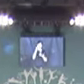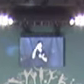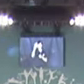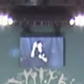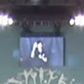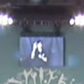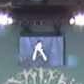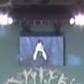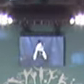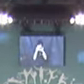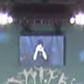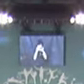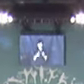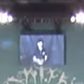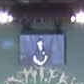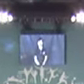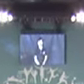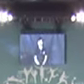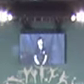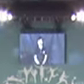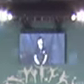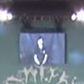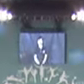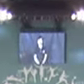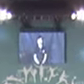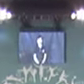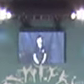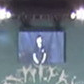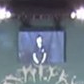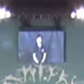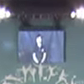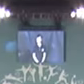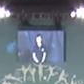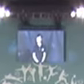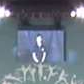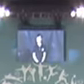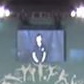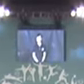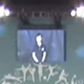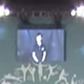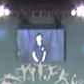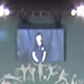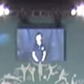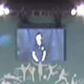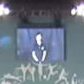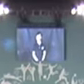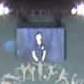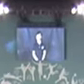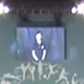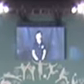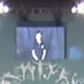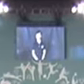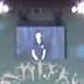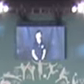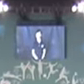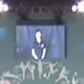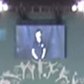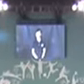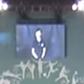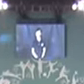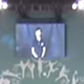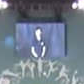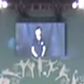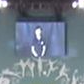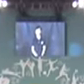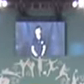谢。 Thank you, Chairman Ben's encouraging speech. The Asia Pacific Deaf Games